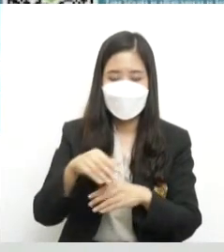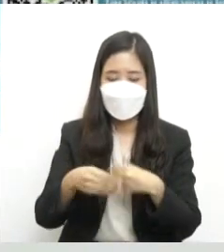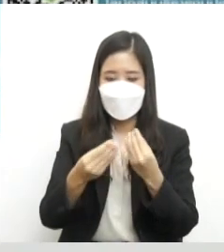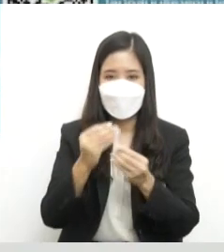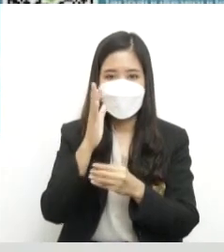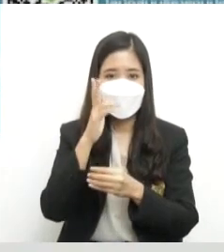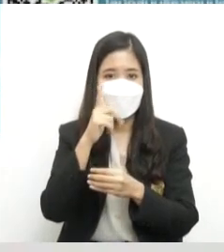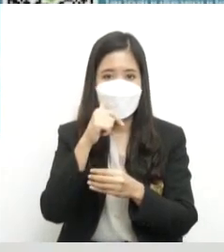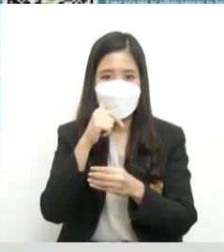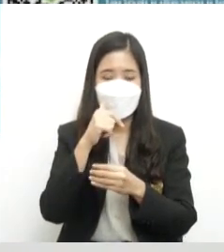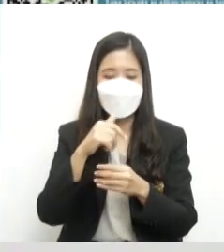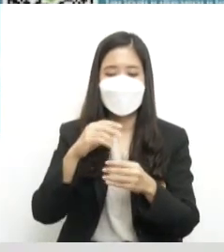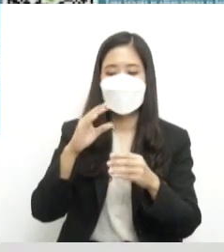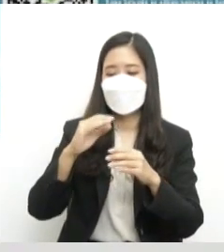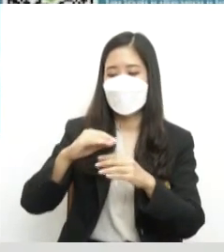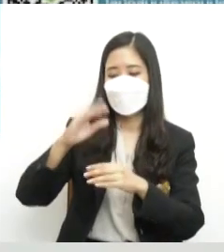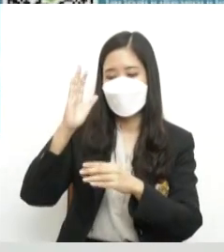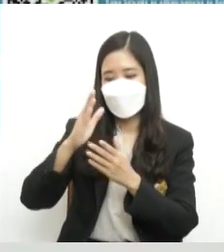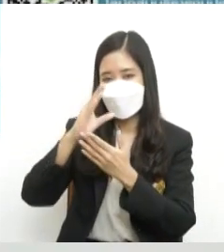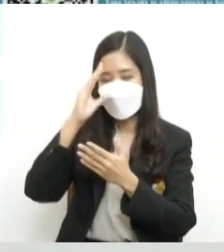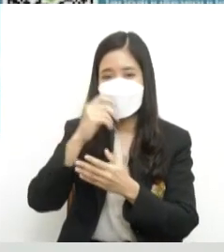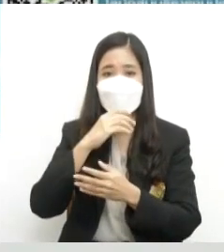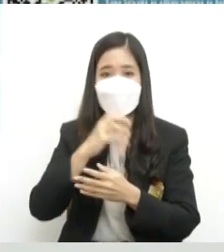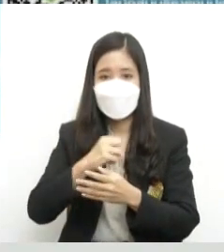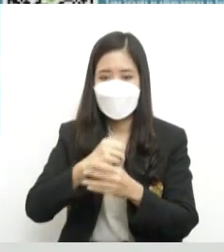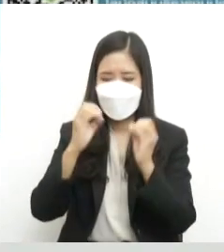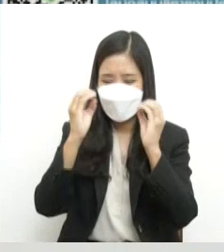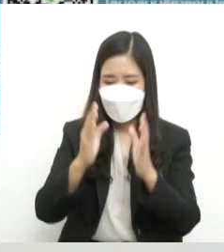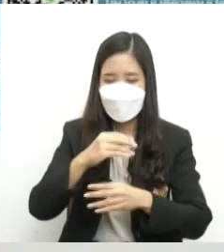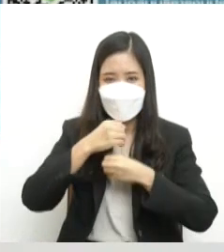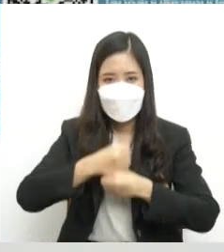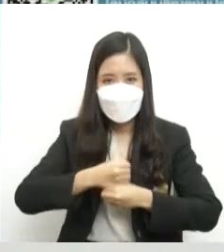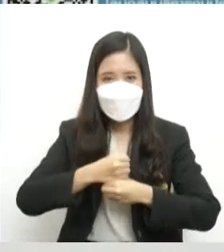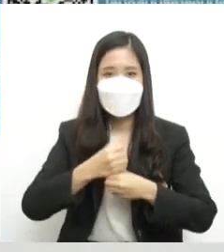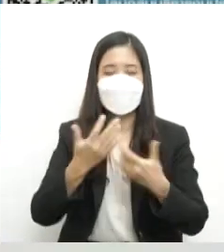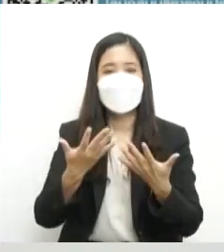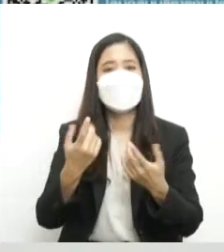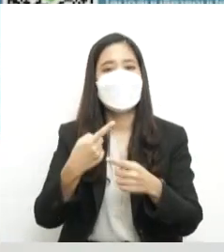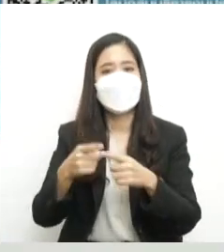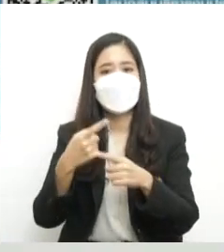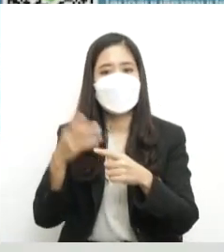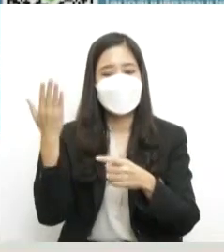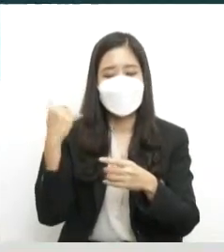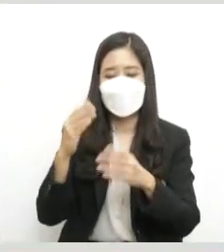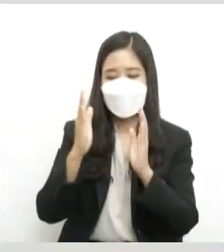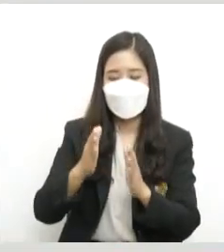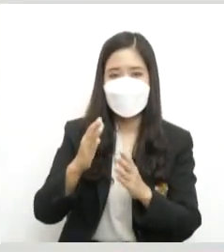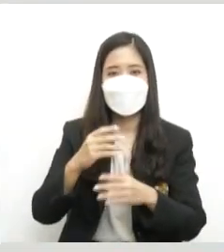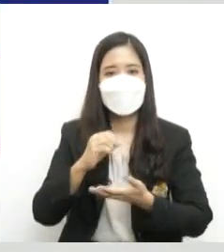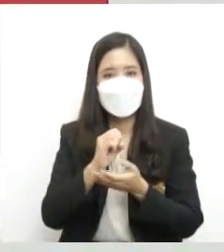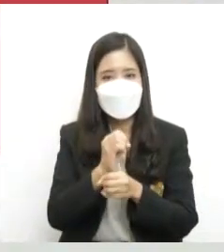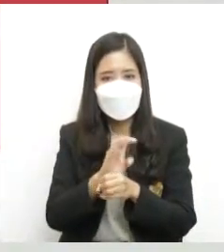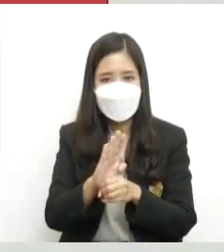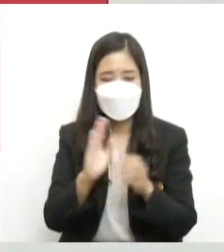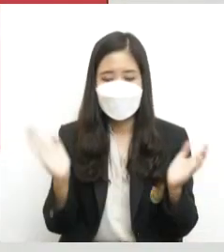ศิษย์เก่าศิษย์ปัจจุบันครูอาวุโสครูปัจจุบันและผู้มีจิตศรัทธาที่ได้ให้การสนับสนุ